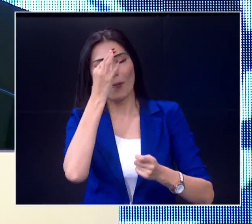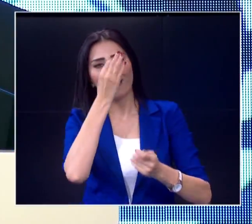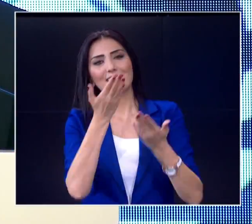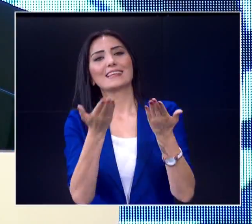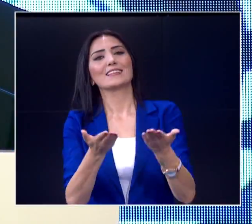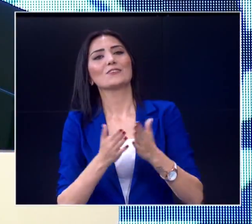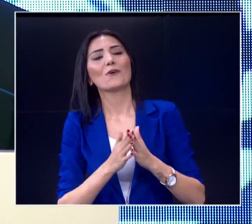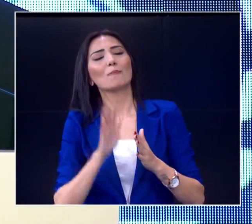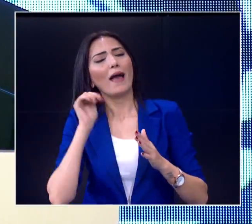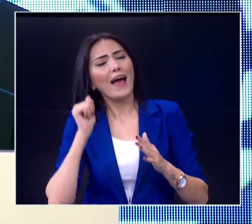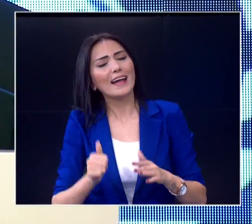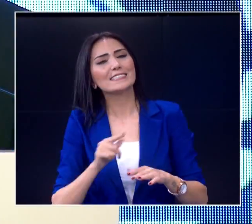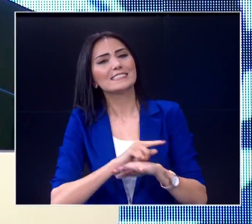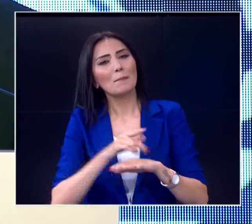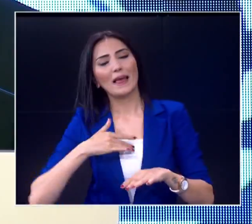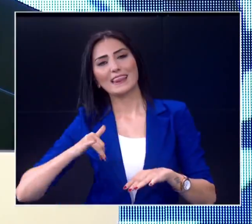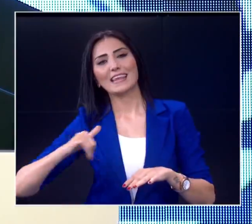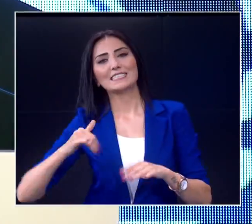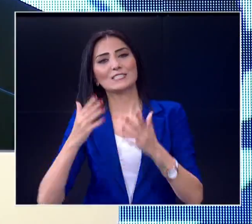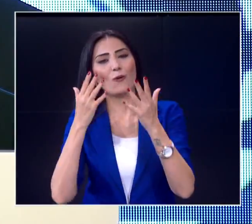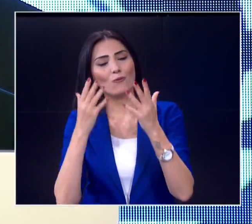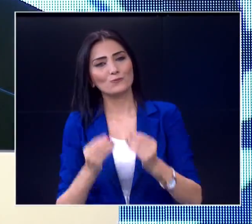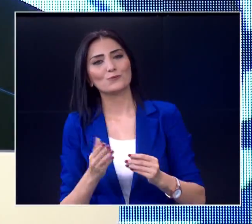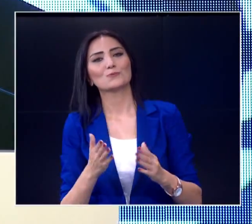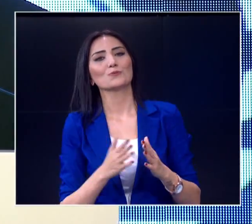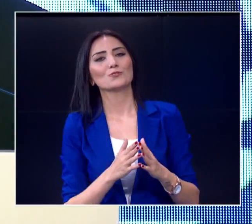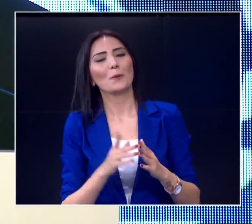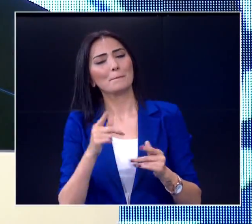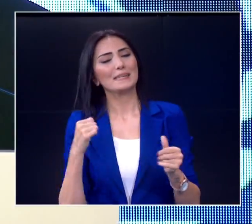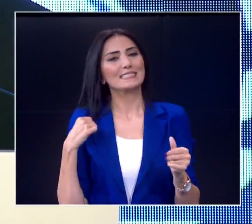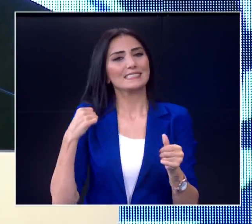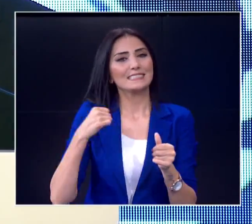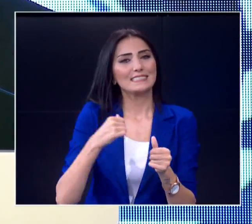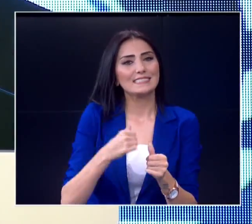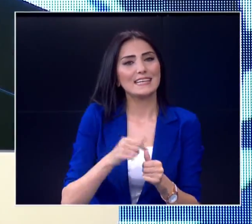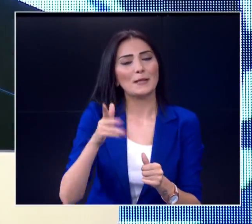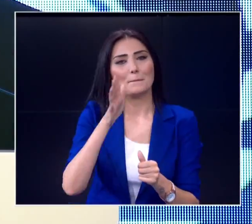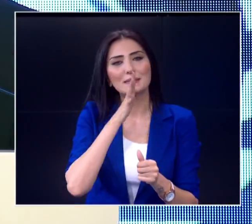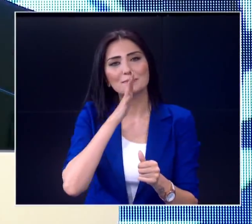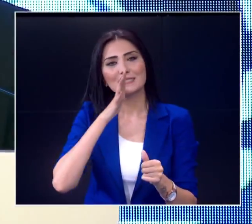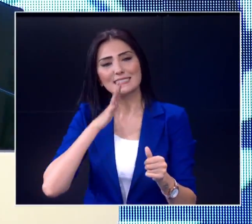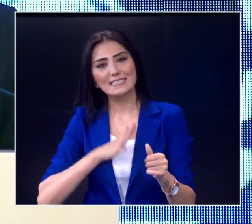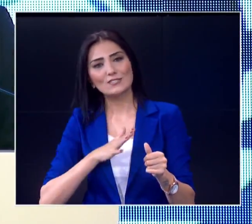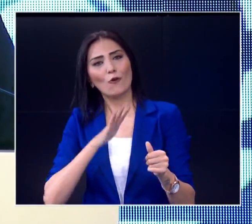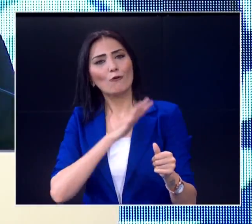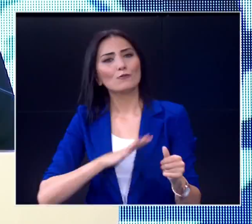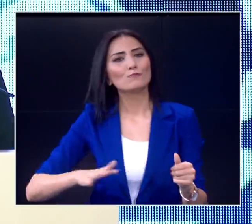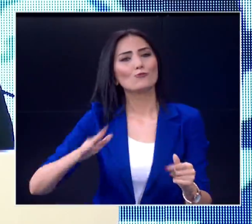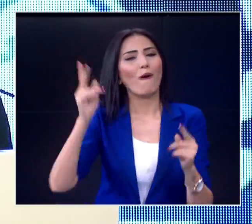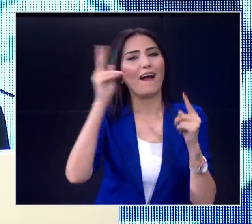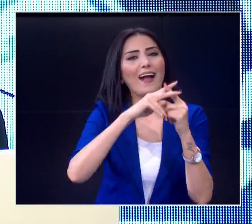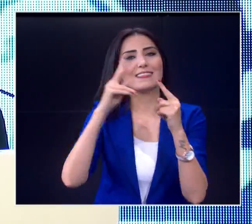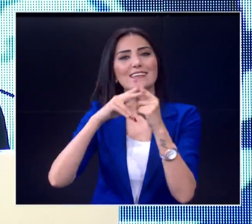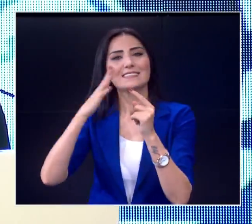diliyorum. Her zaman yanınızda olduğumuzu bir kez daha bilmenizi istiyor. Bütün